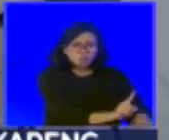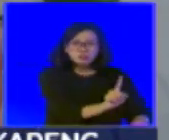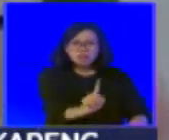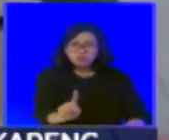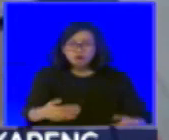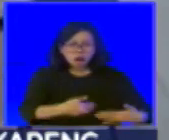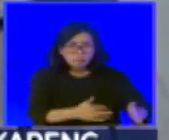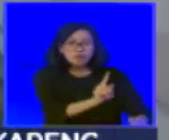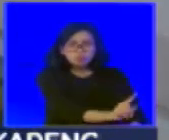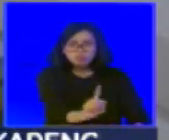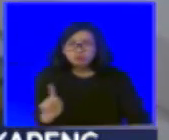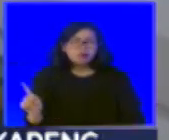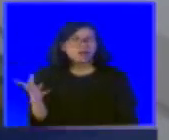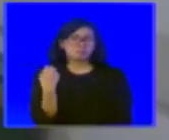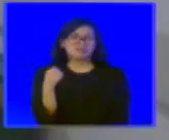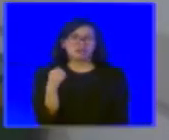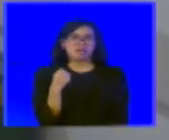Satu pasien, satu kamar.